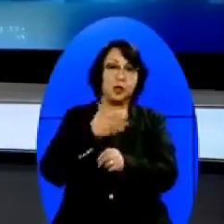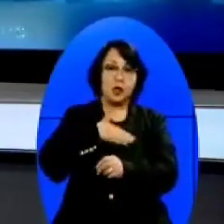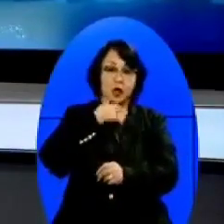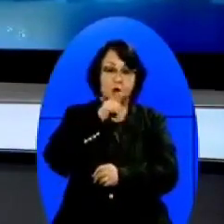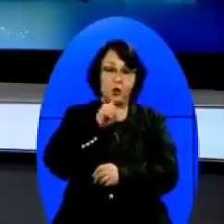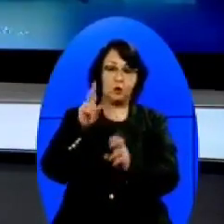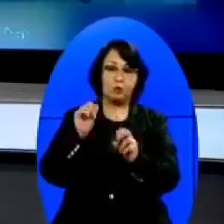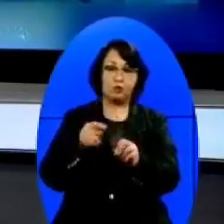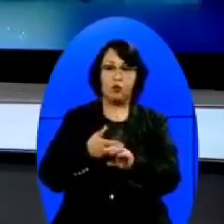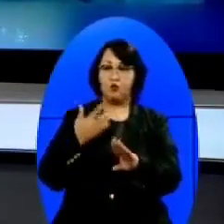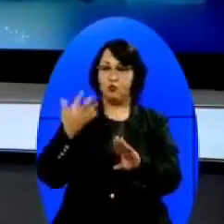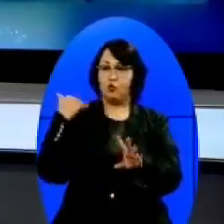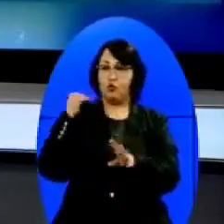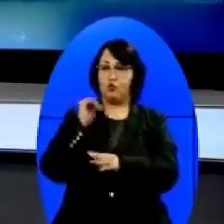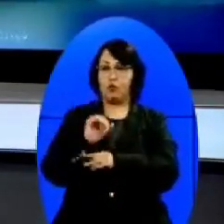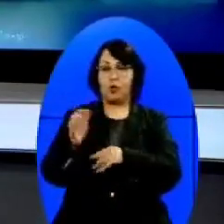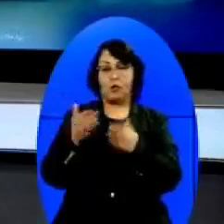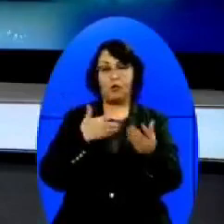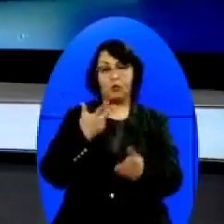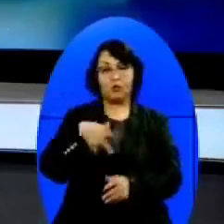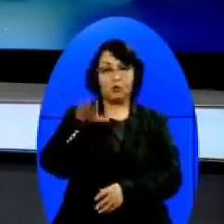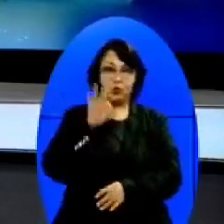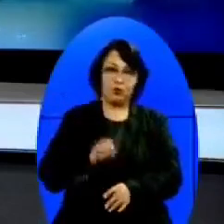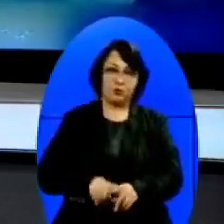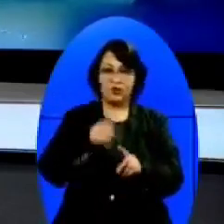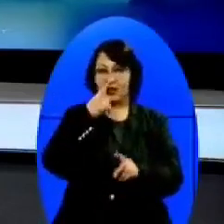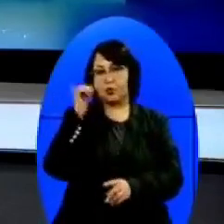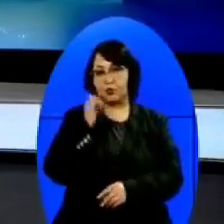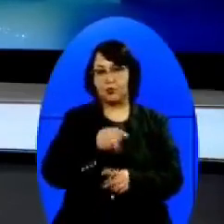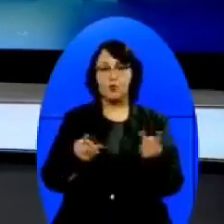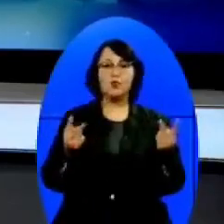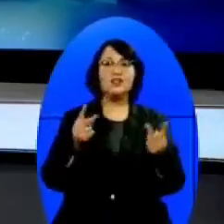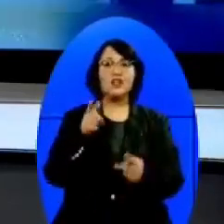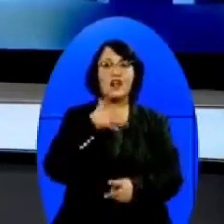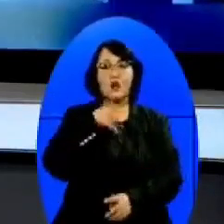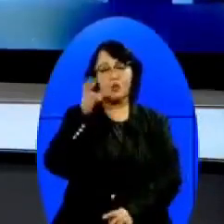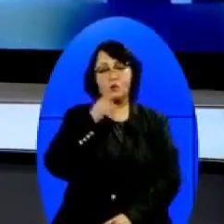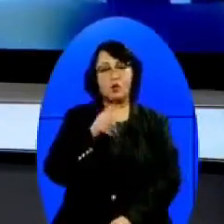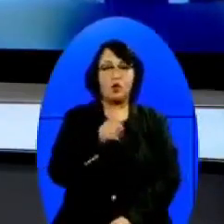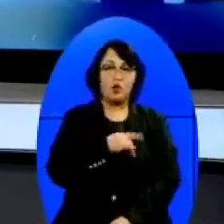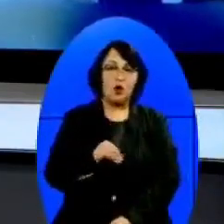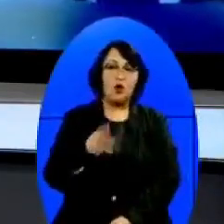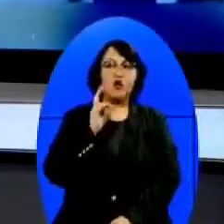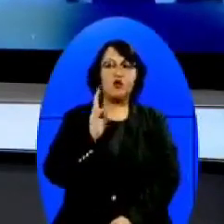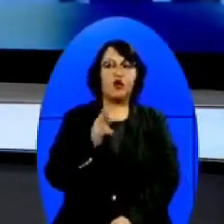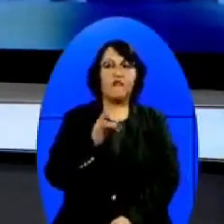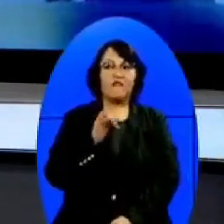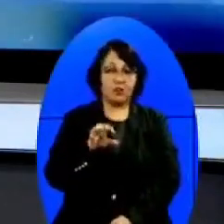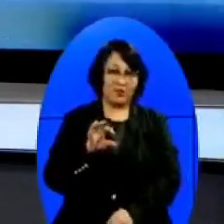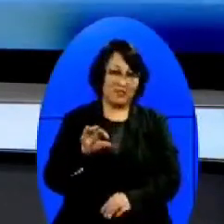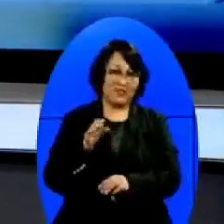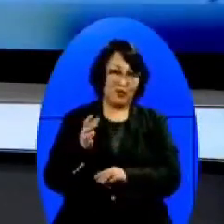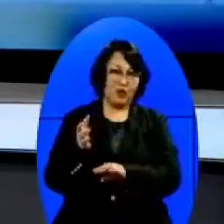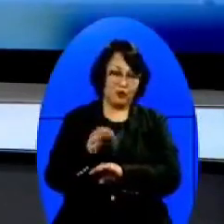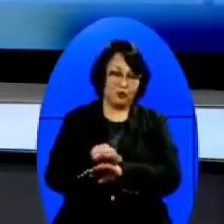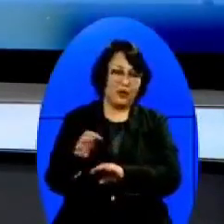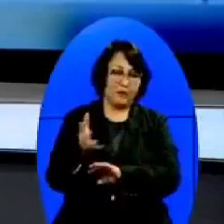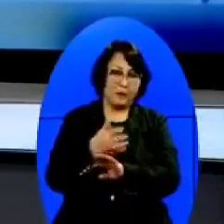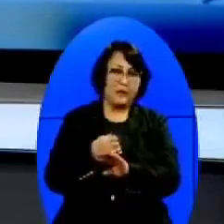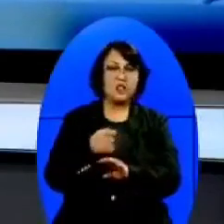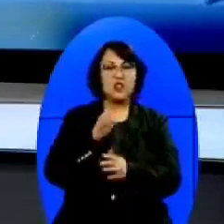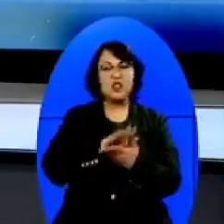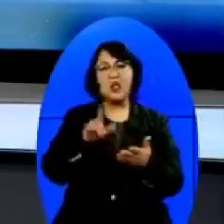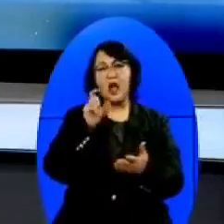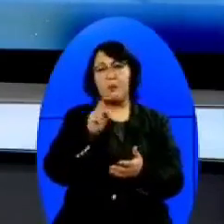30% өссөн үзүүлэлт болж байна. Үүний зэрэгцээ хятадын үндэсний эрүүл мэндийн хороноос коронавирусын эсрэг гарган авсан шинэ нэмийг эмчилгээний